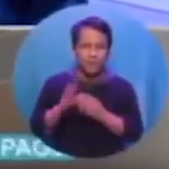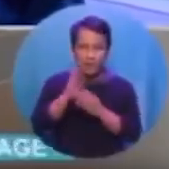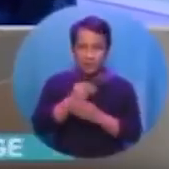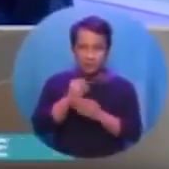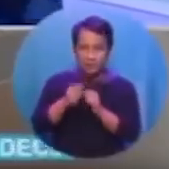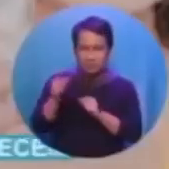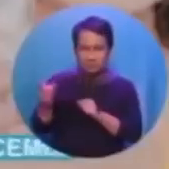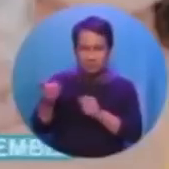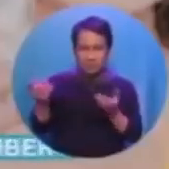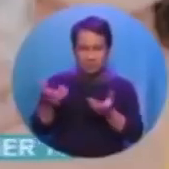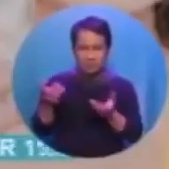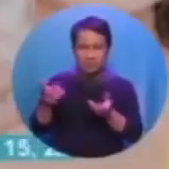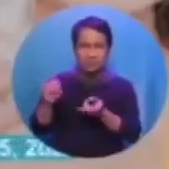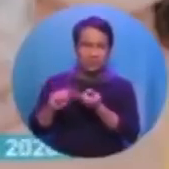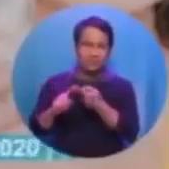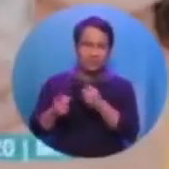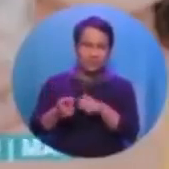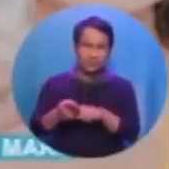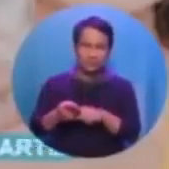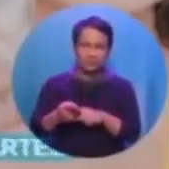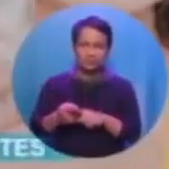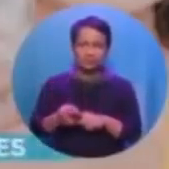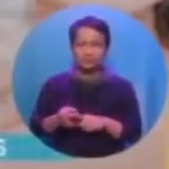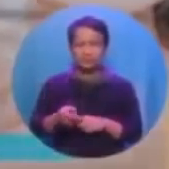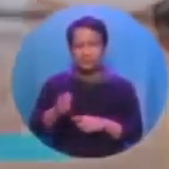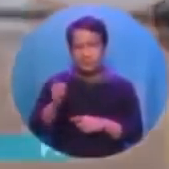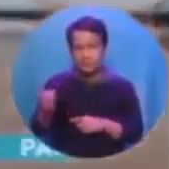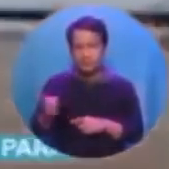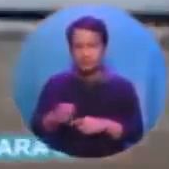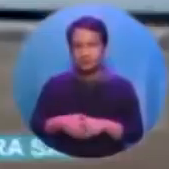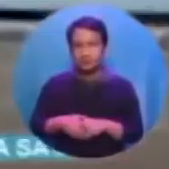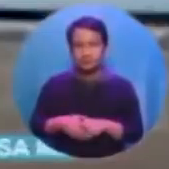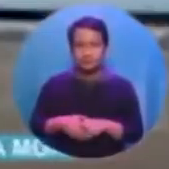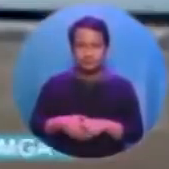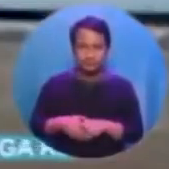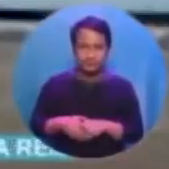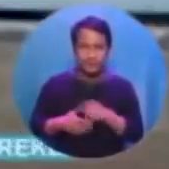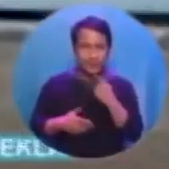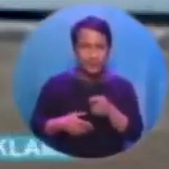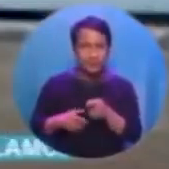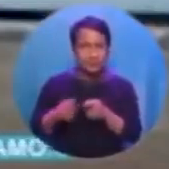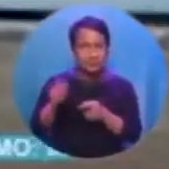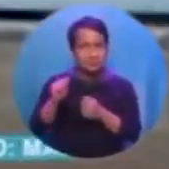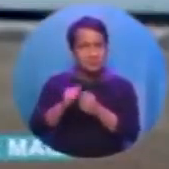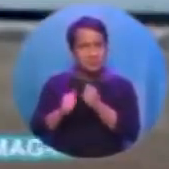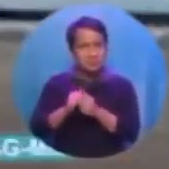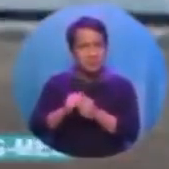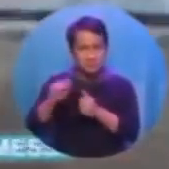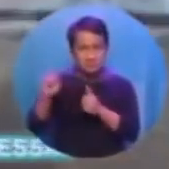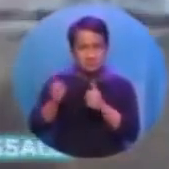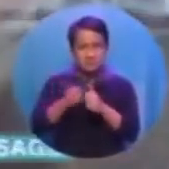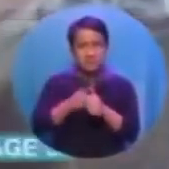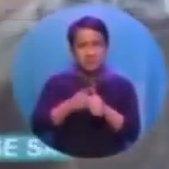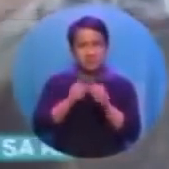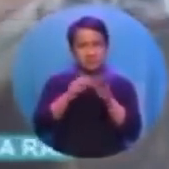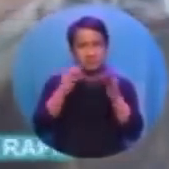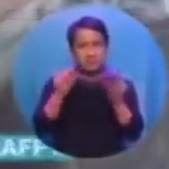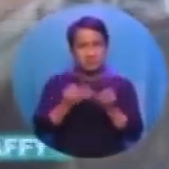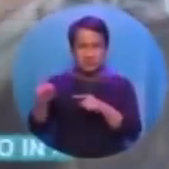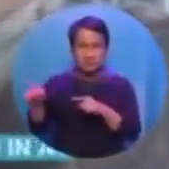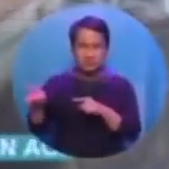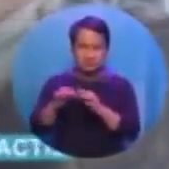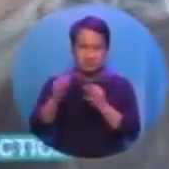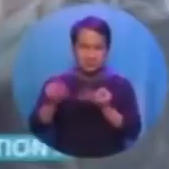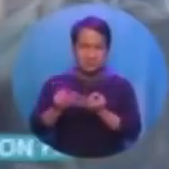mga kasama niya doon? Mga barkada po. Yun. Yun lang. So, ibig sabihin, mas inuuna niya po yung barkada kaysa kanyang